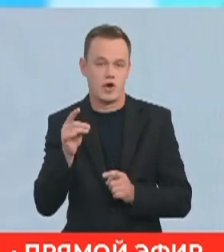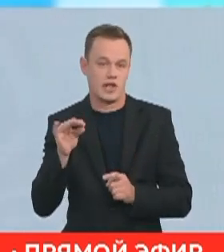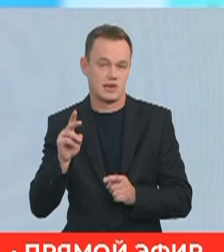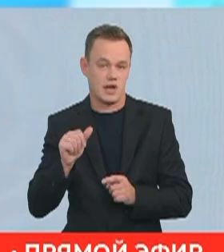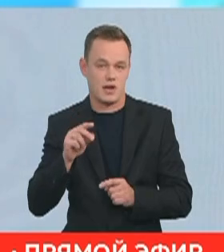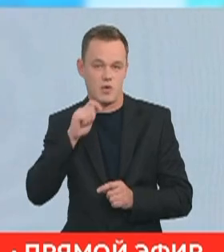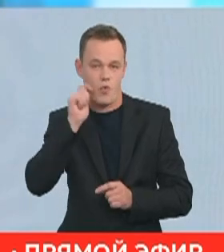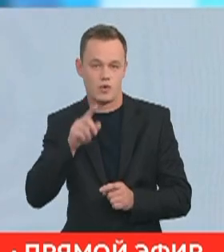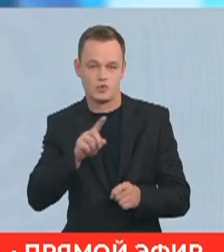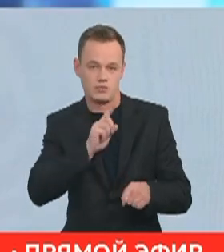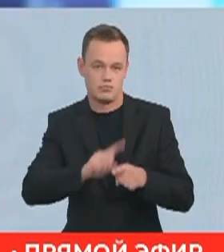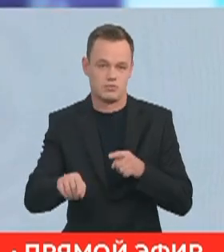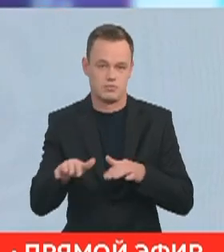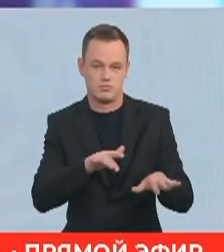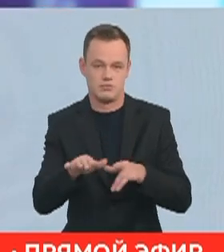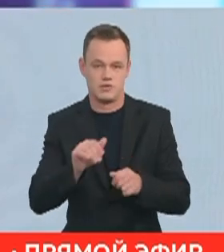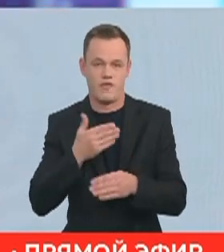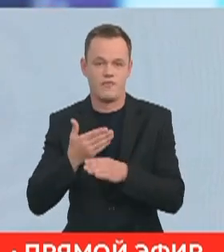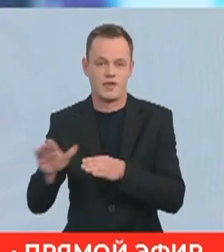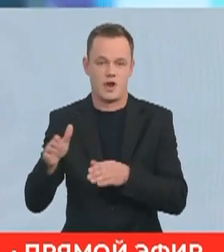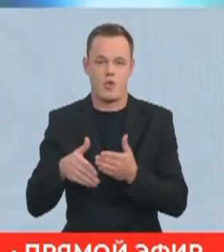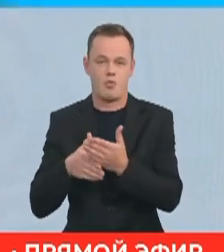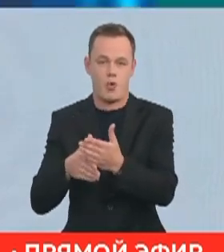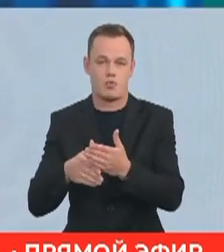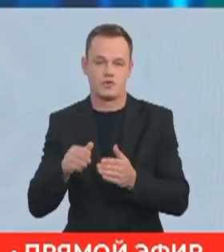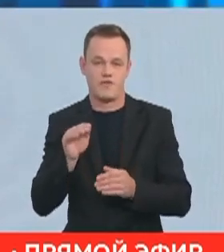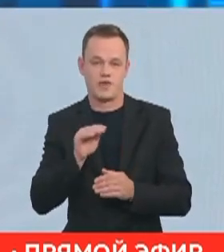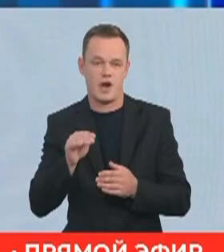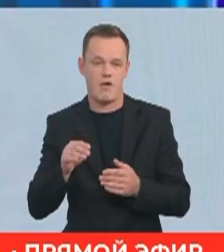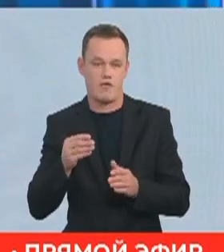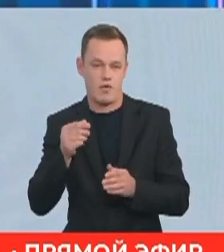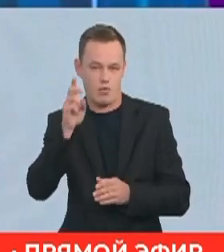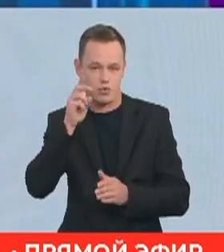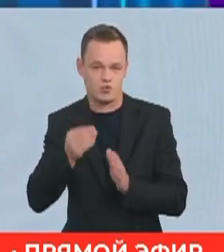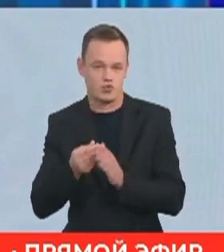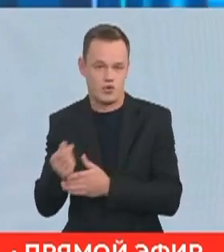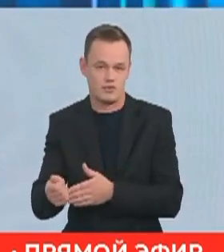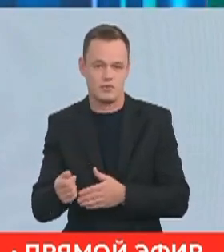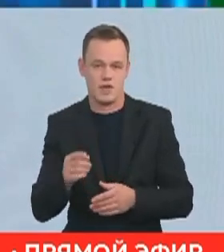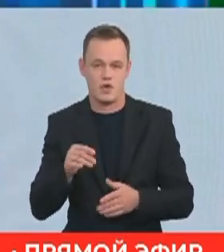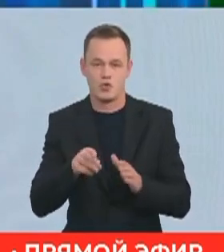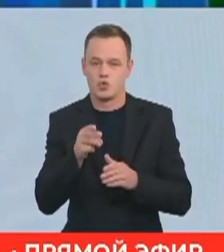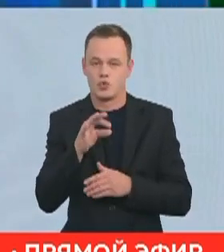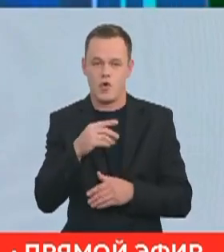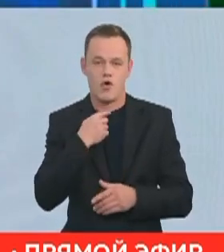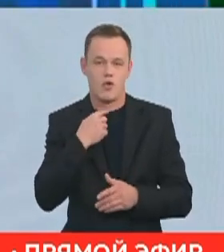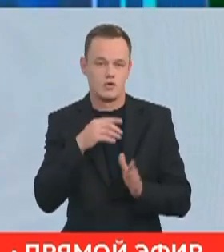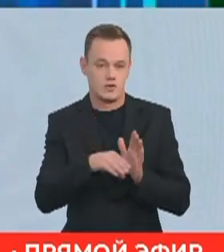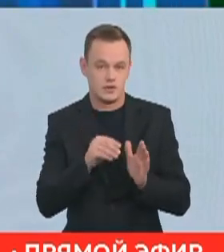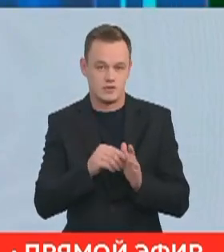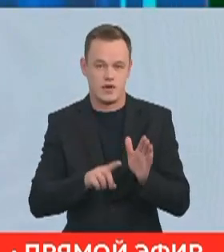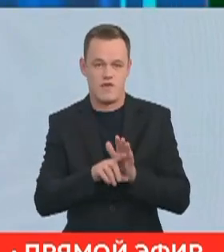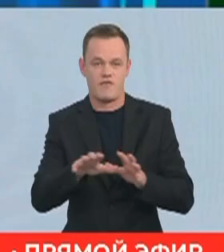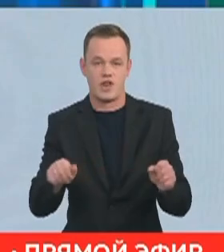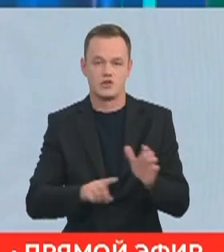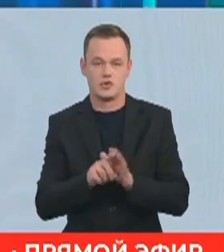чтобы ускорить процесс выделения помощи из федерального бюджета. Еще до предстоящего голосования власти уже начали